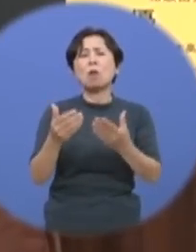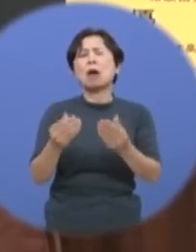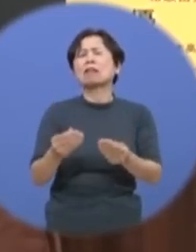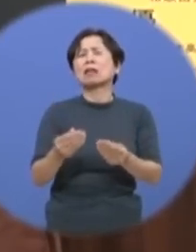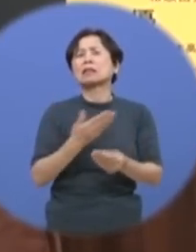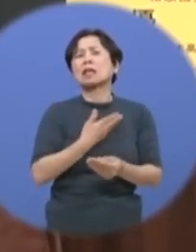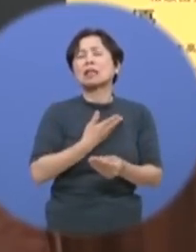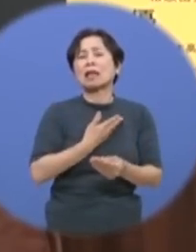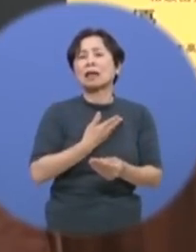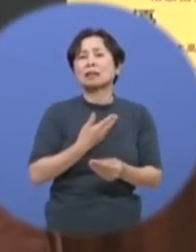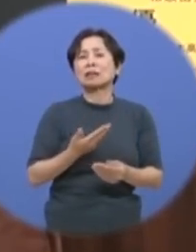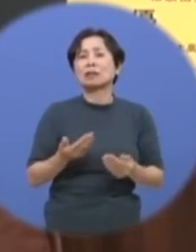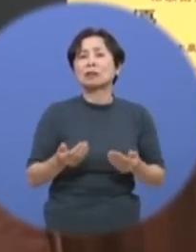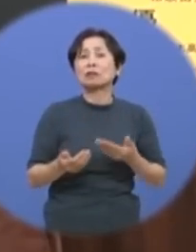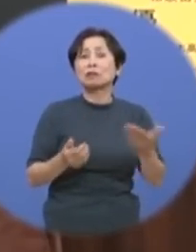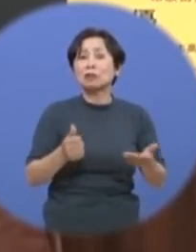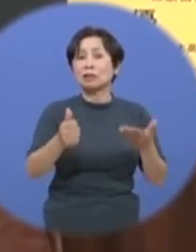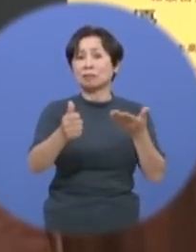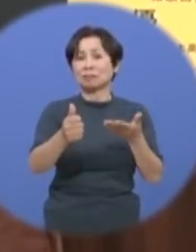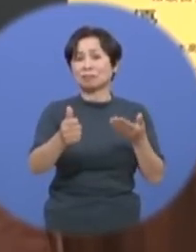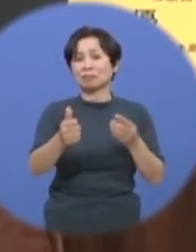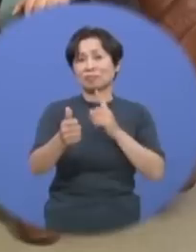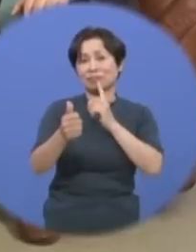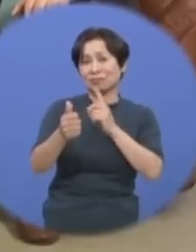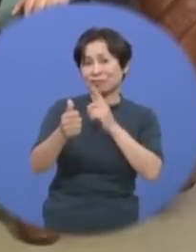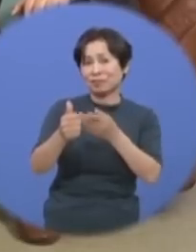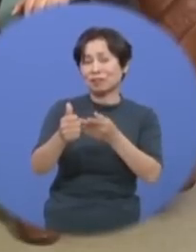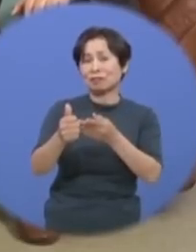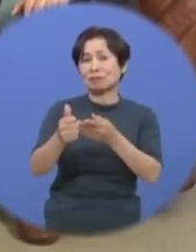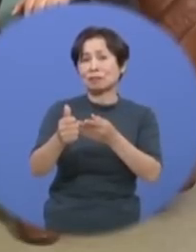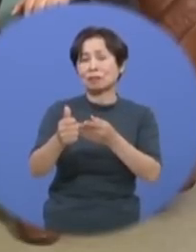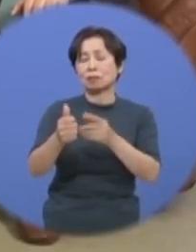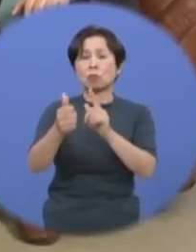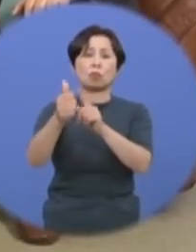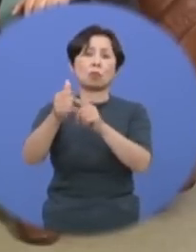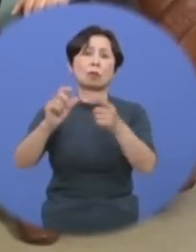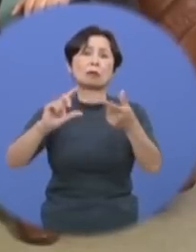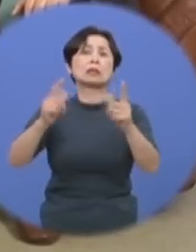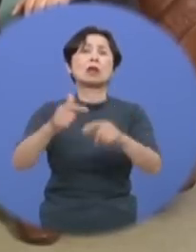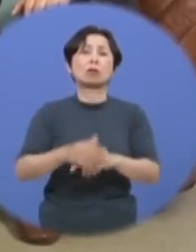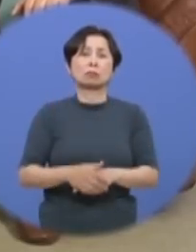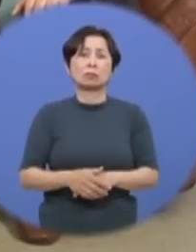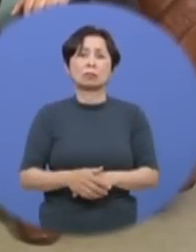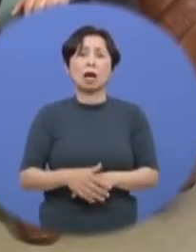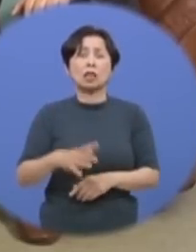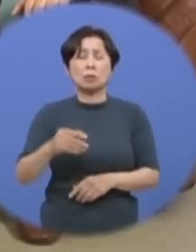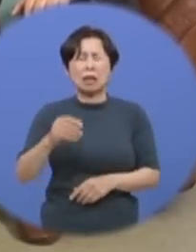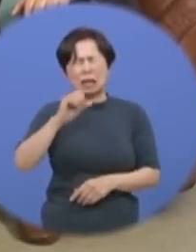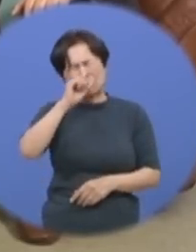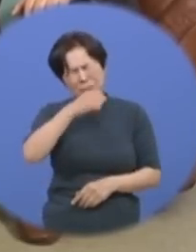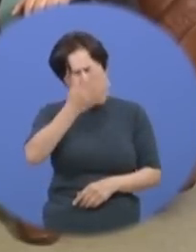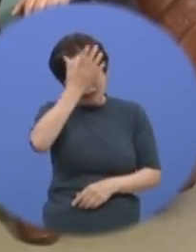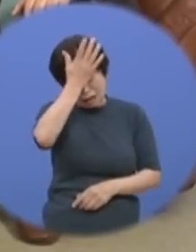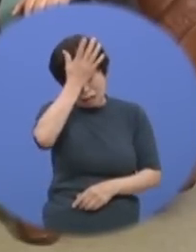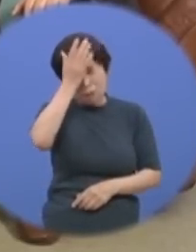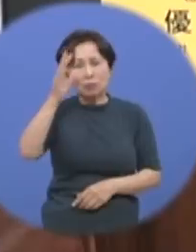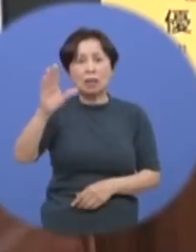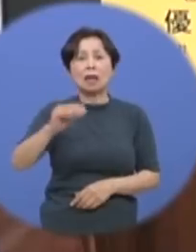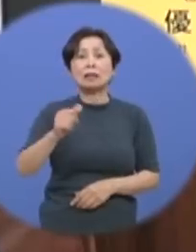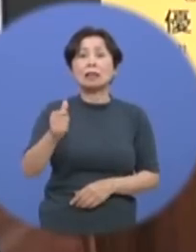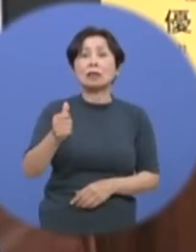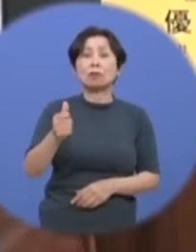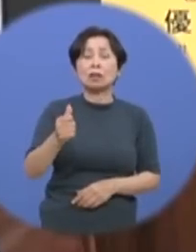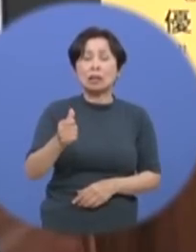話しするかによって先週は全然違うんですよねまた怒られるともで帰ってきたときに別な言葉僕あっ